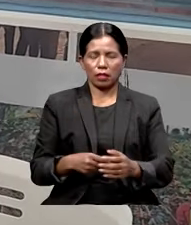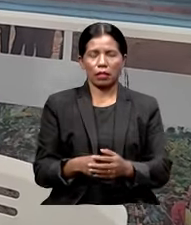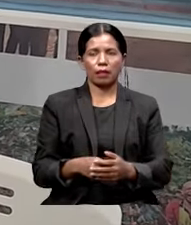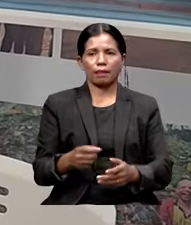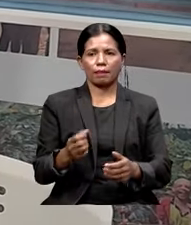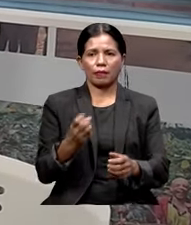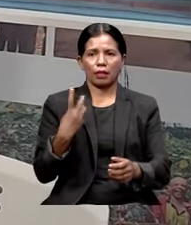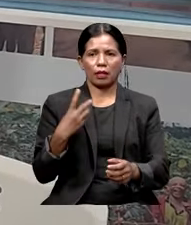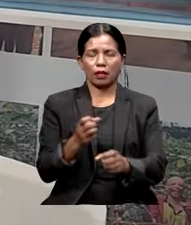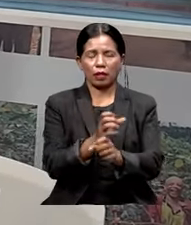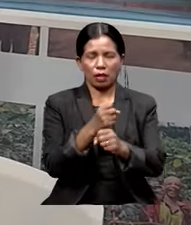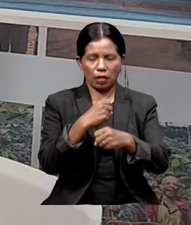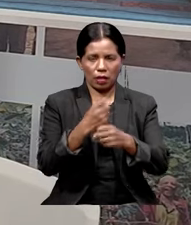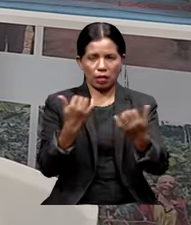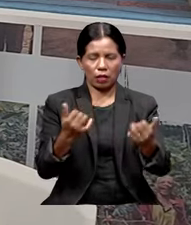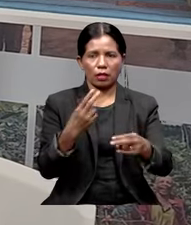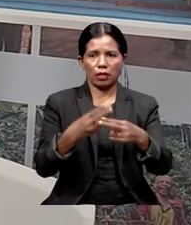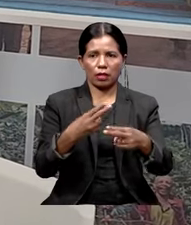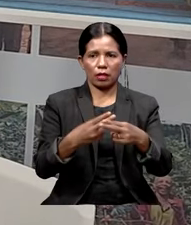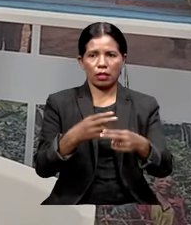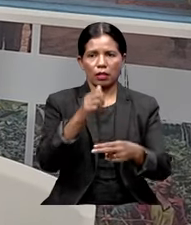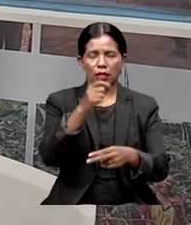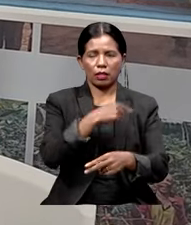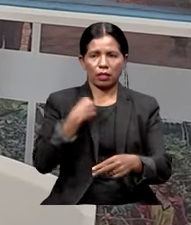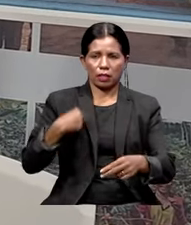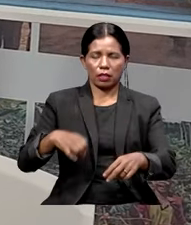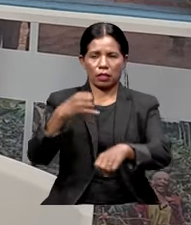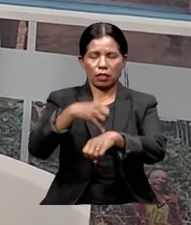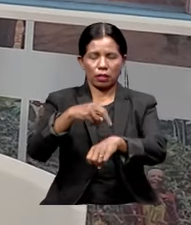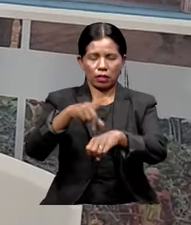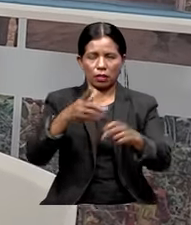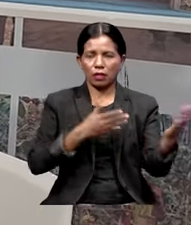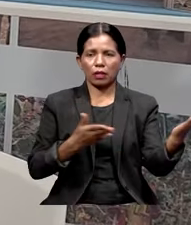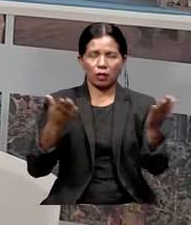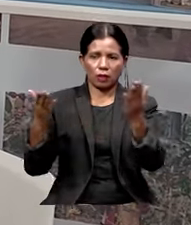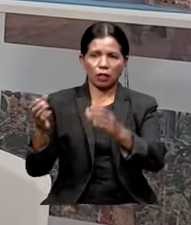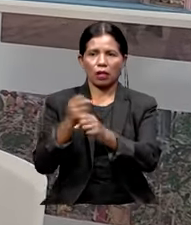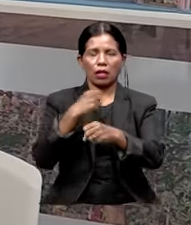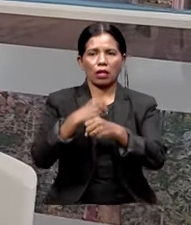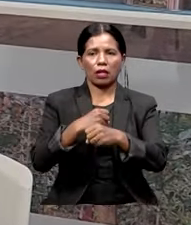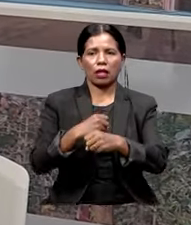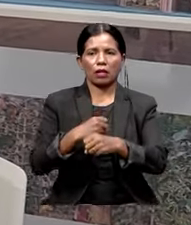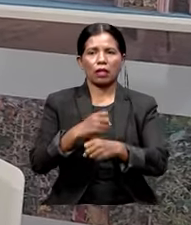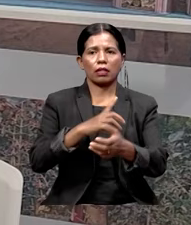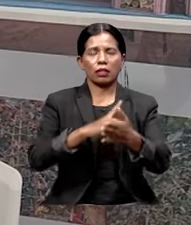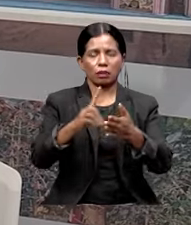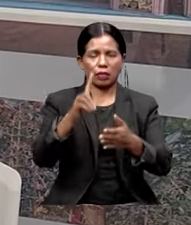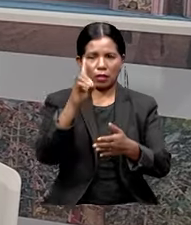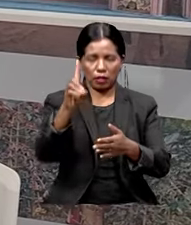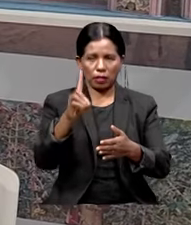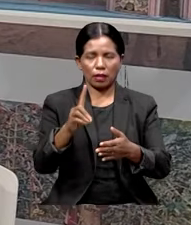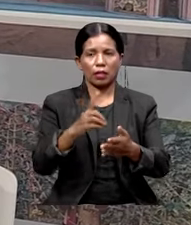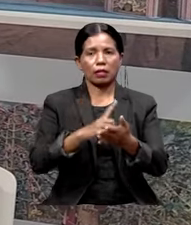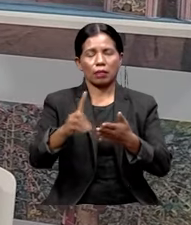ne honarang China International Import Expo nebe halau durante semana ida